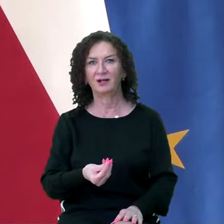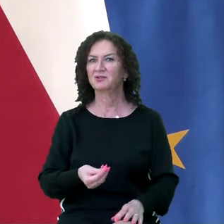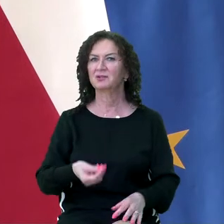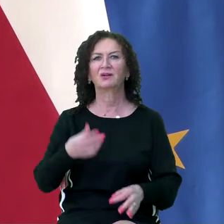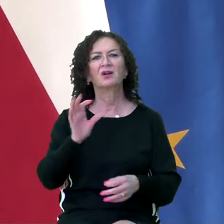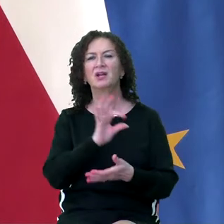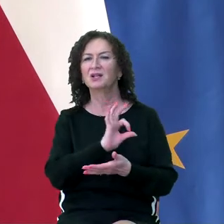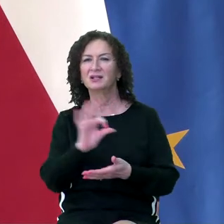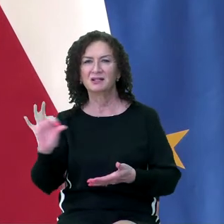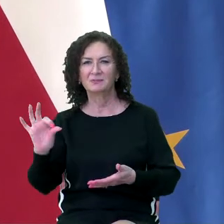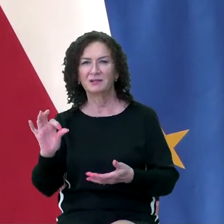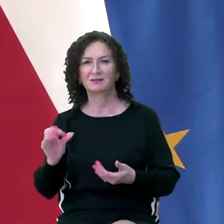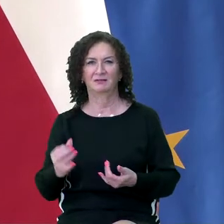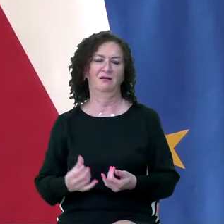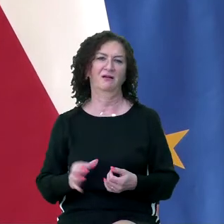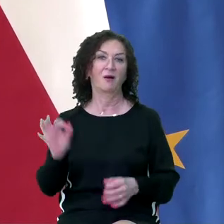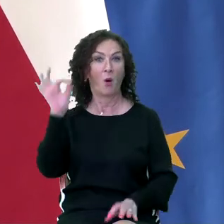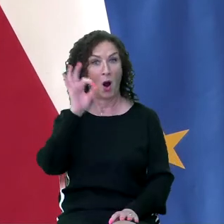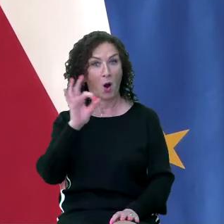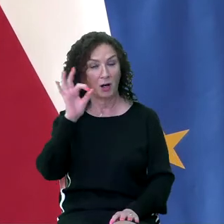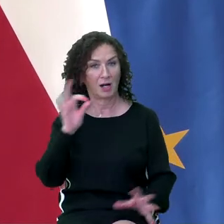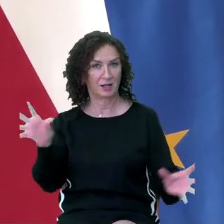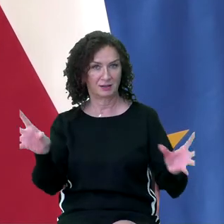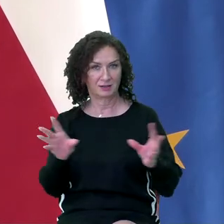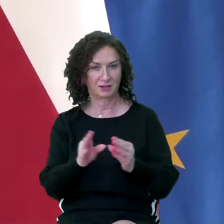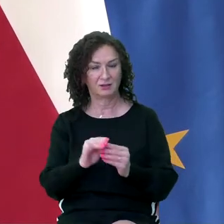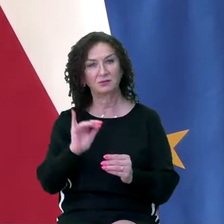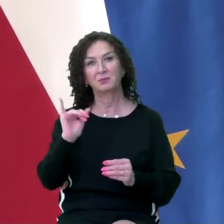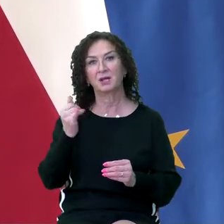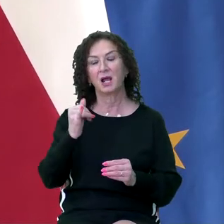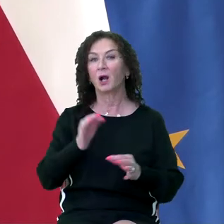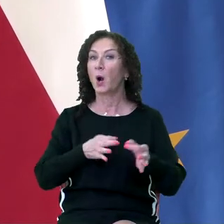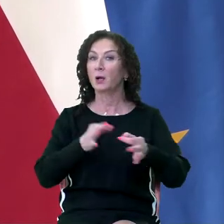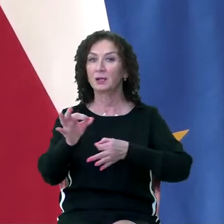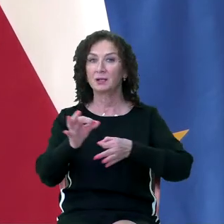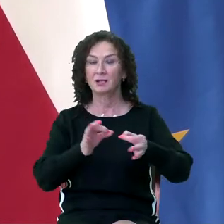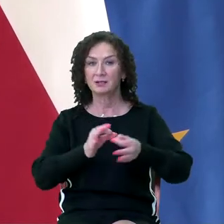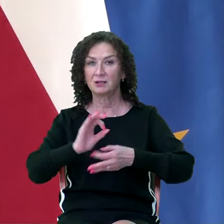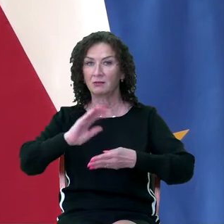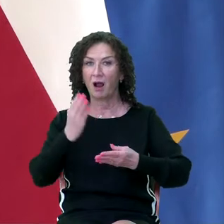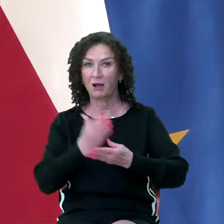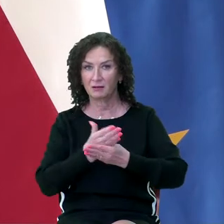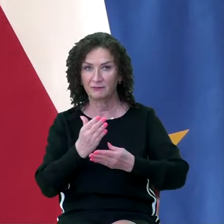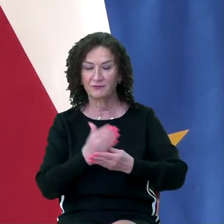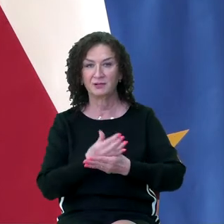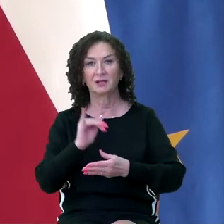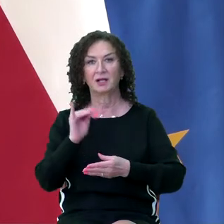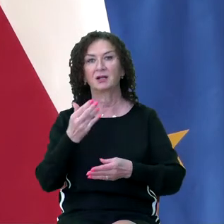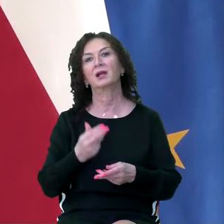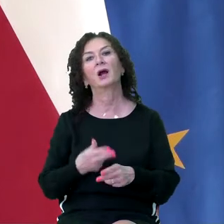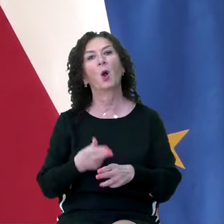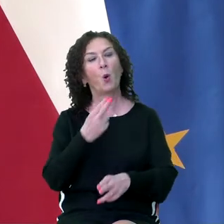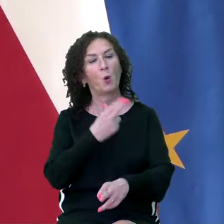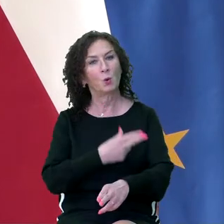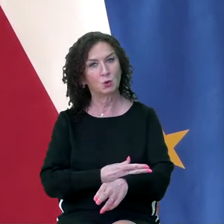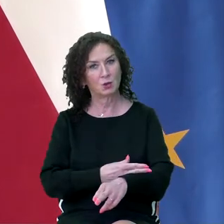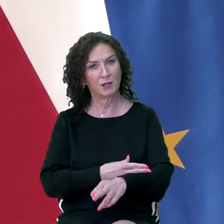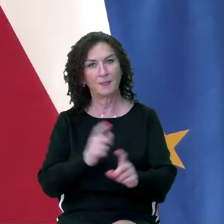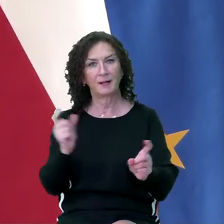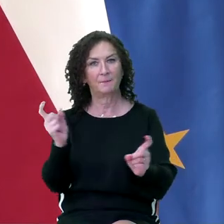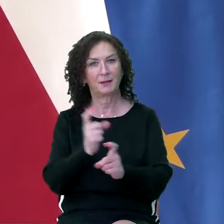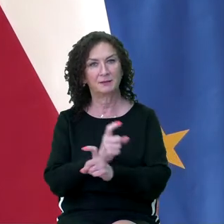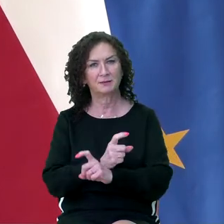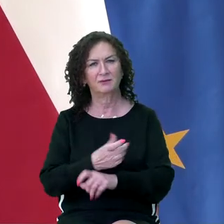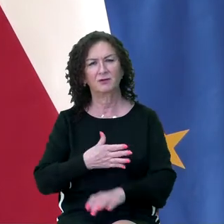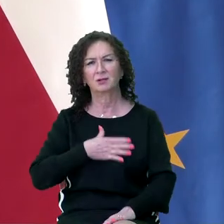państwem. Jako archiwista, historyk, ale też mianowany urzędnik państwowy, czuję się zaszczycona, że